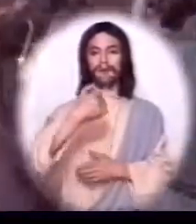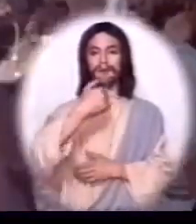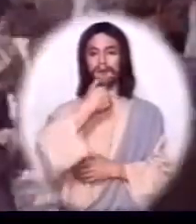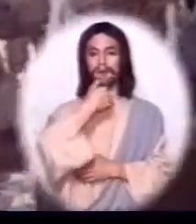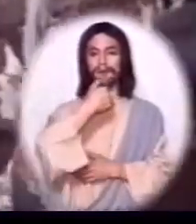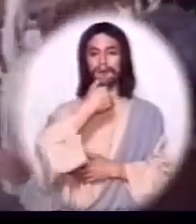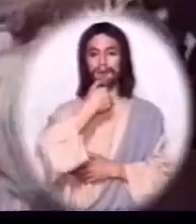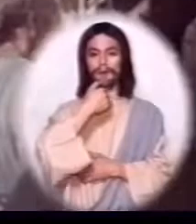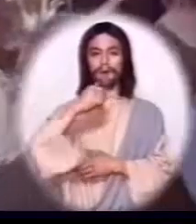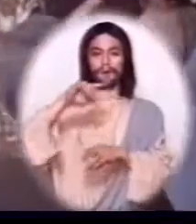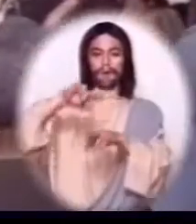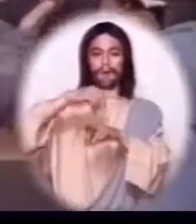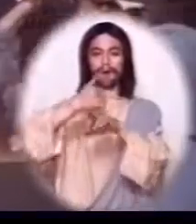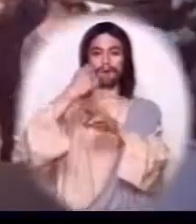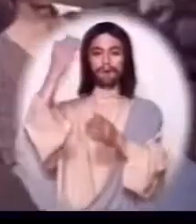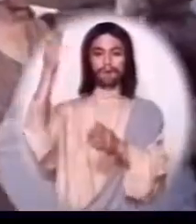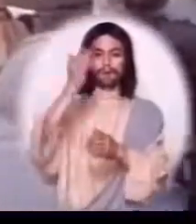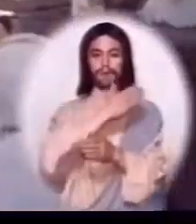로마 황제로부터